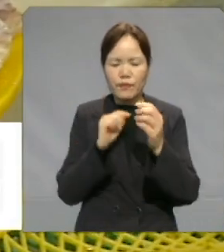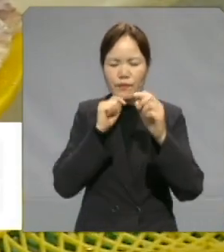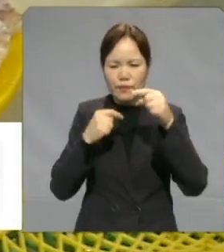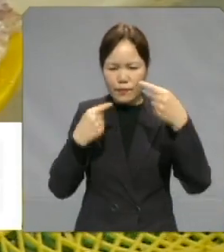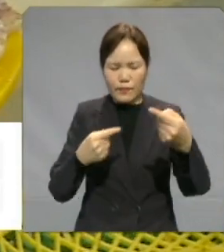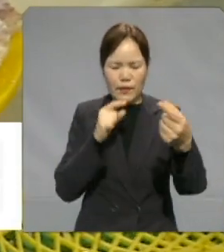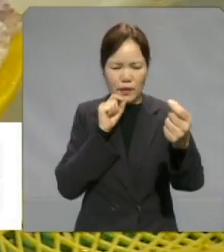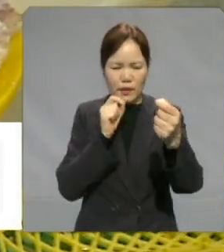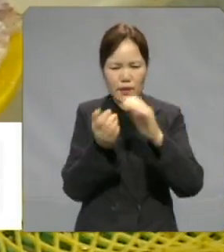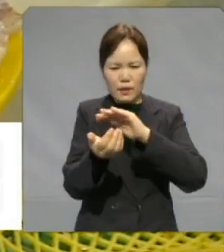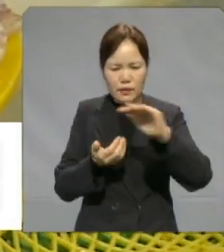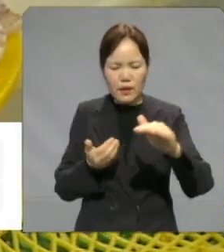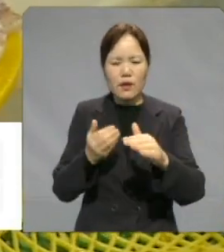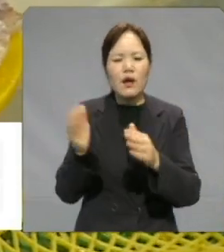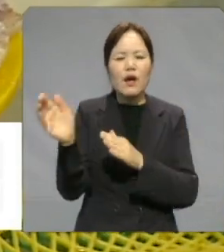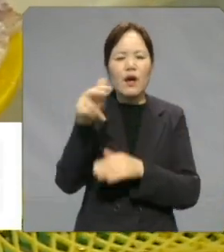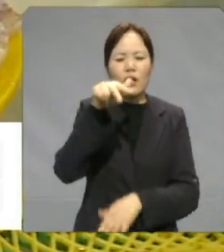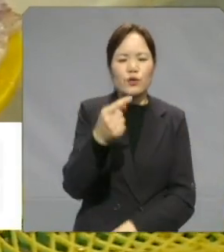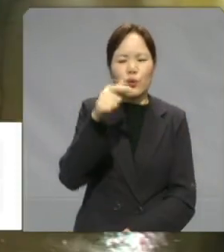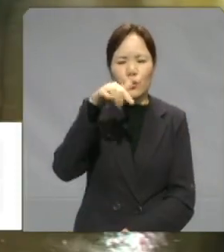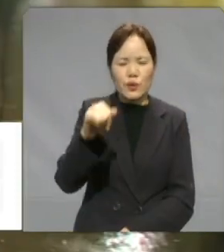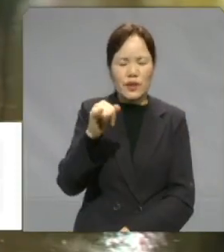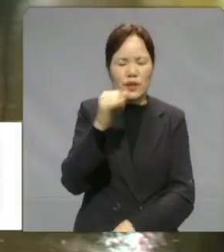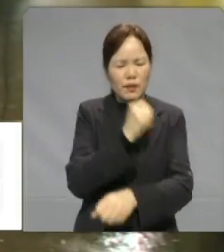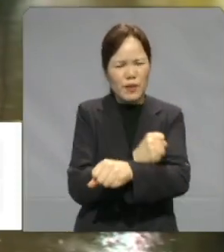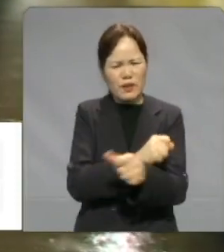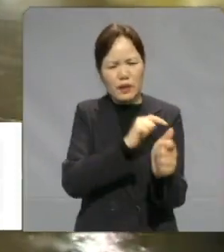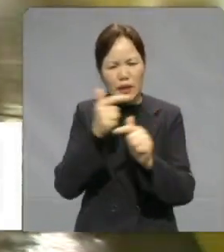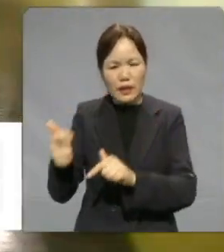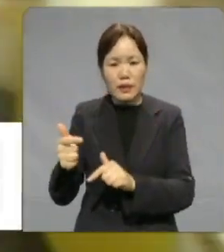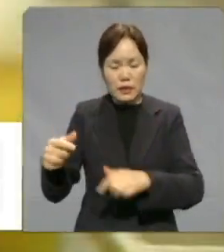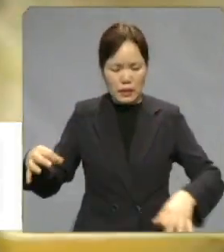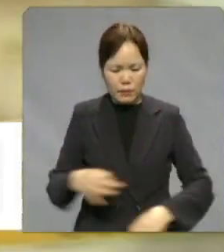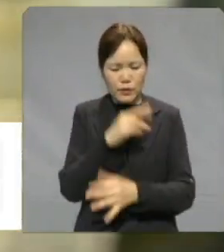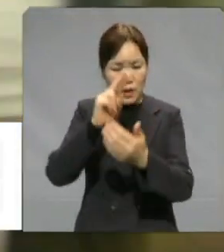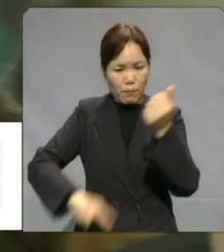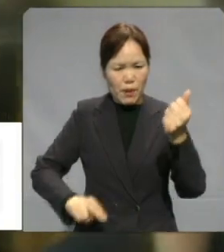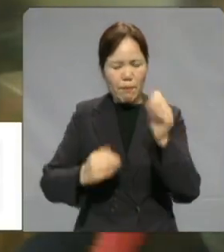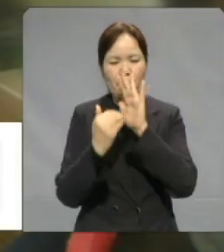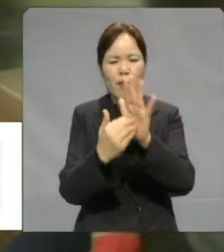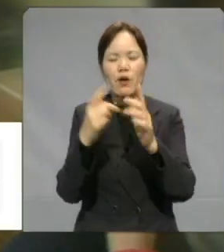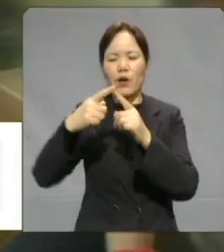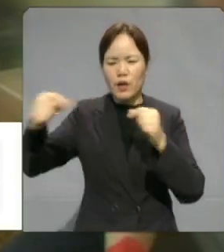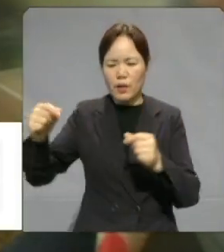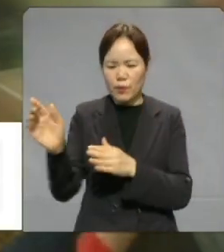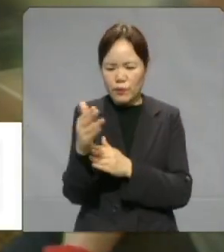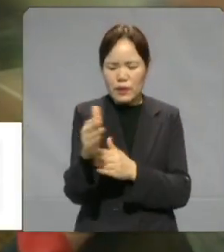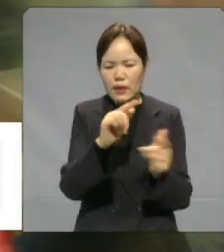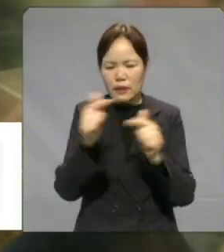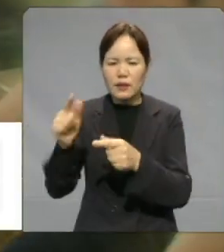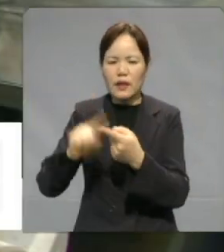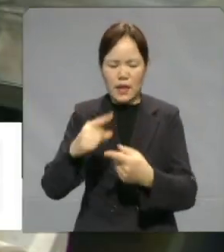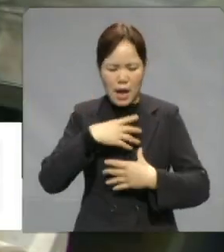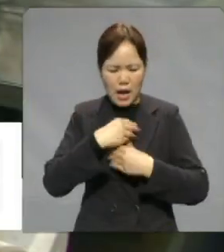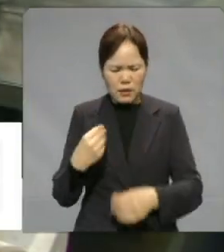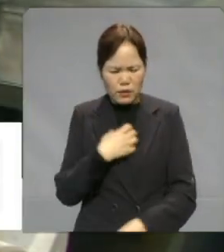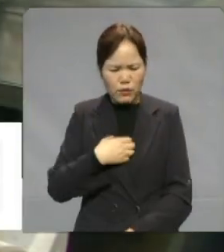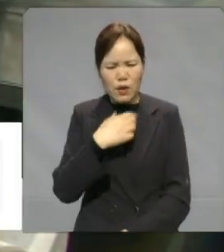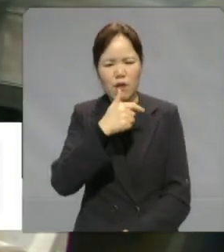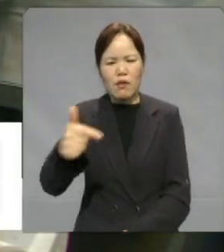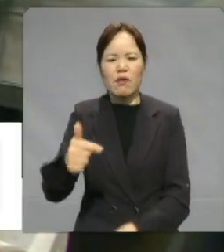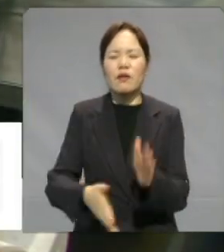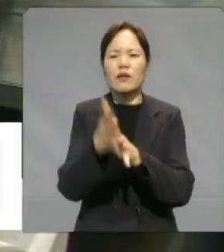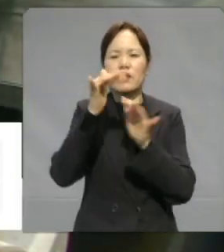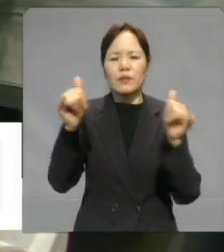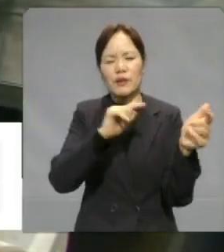앞두고 조기, 명태 등 주요 성수품의 부정유통을 막고 일본산 수산물에 대한 안전 우려가 커짐에 따라